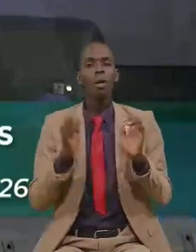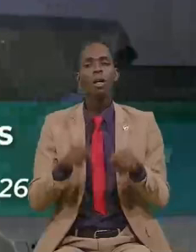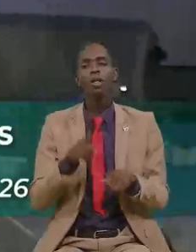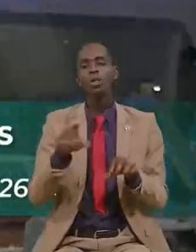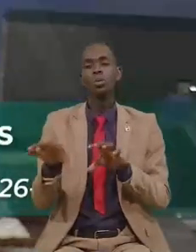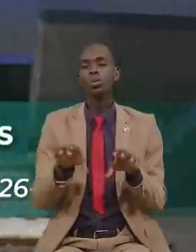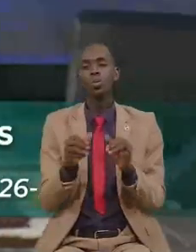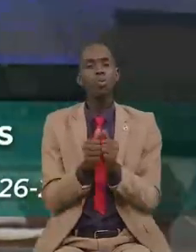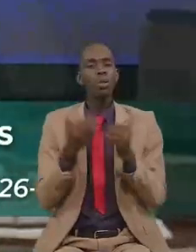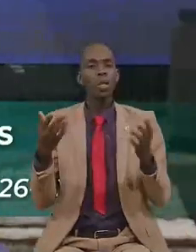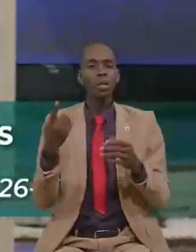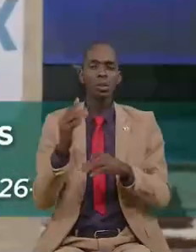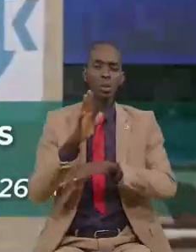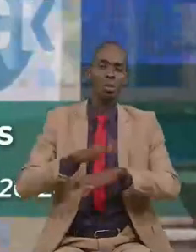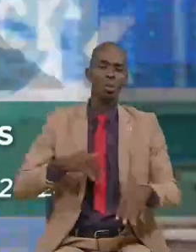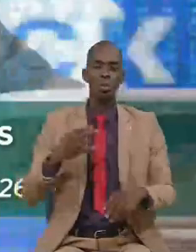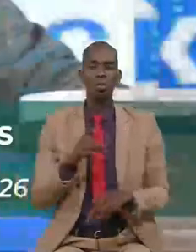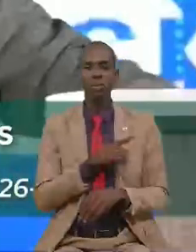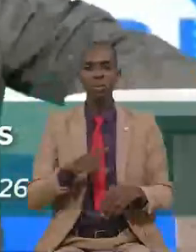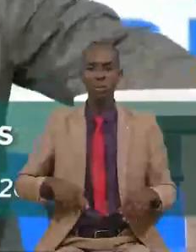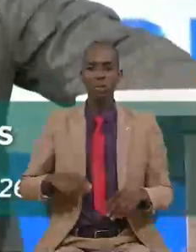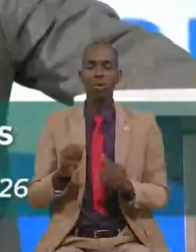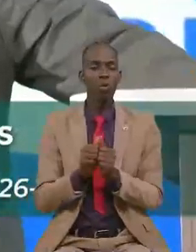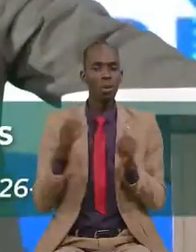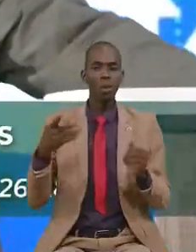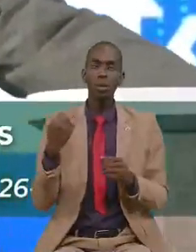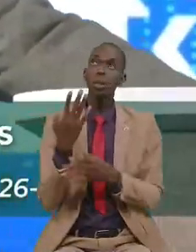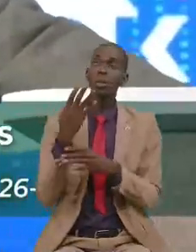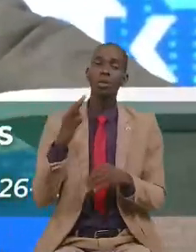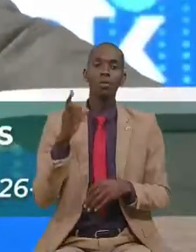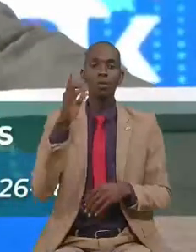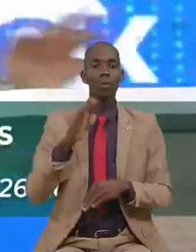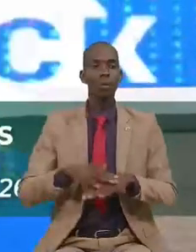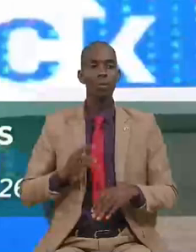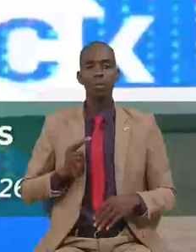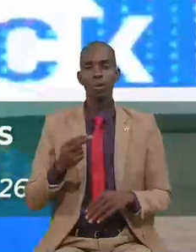vies? Qu'est-ce que nous pourrons faire sans